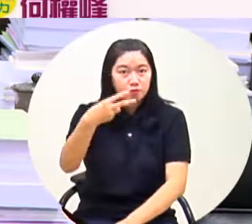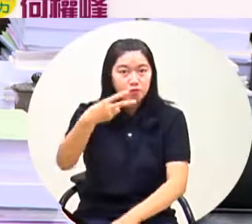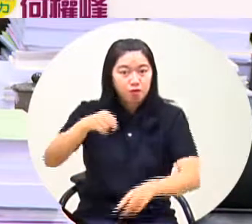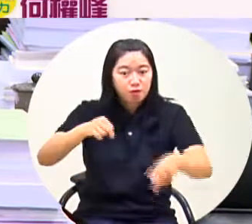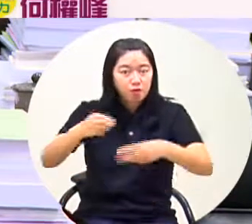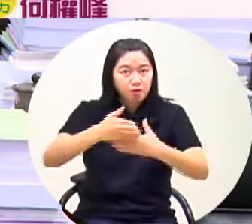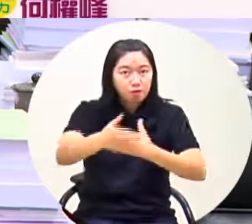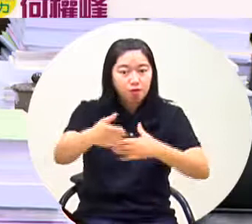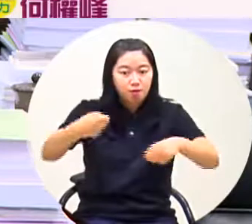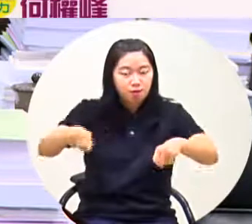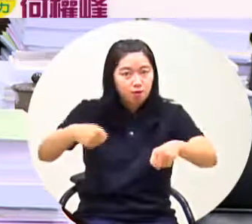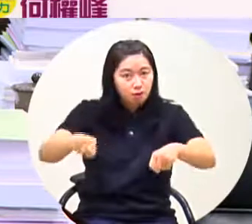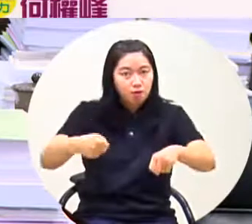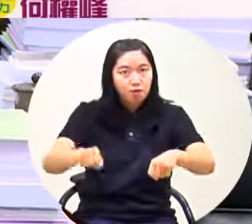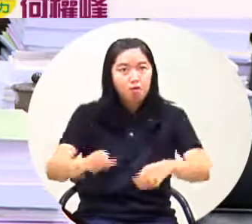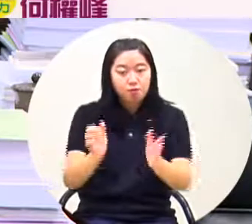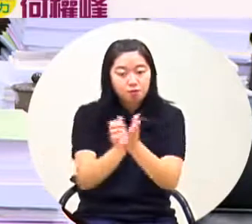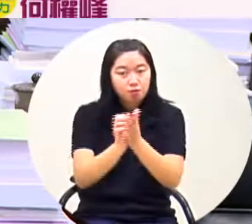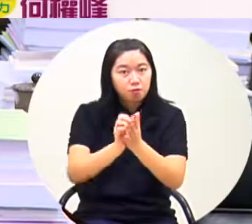是不是